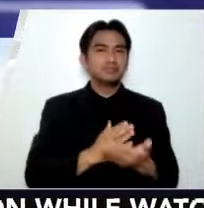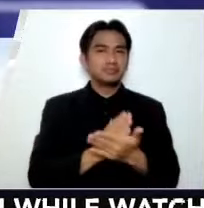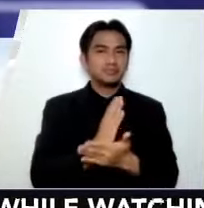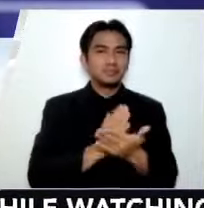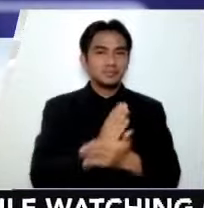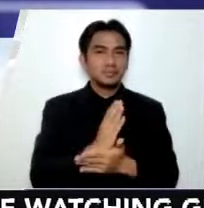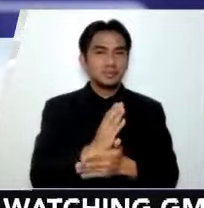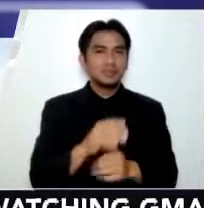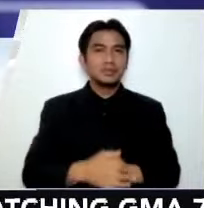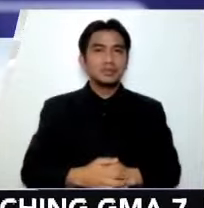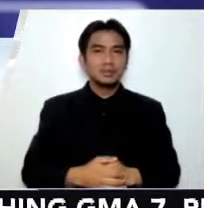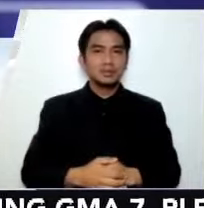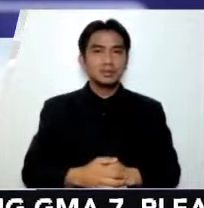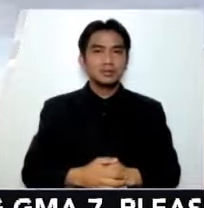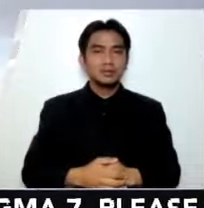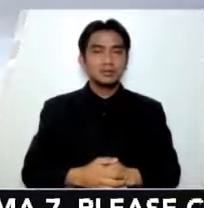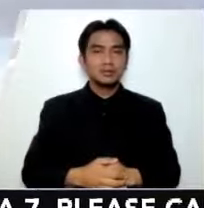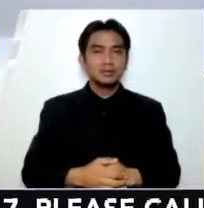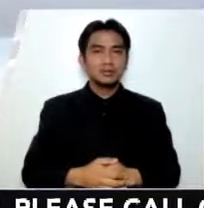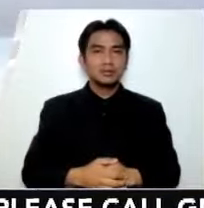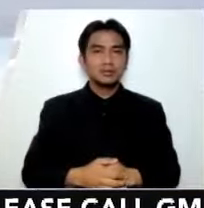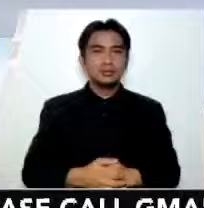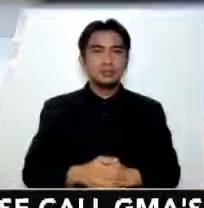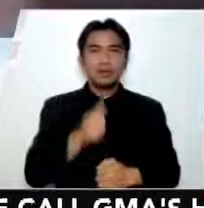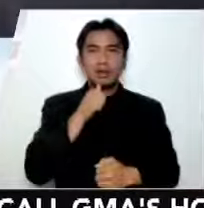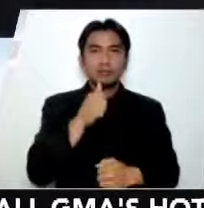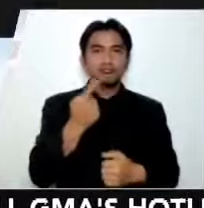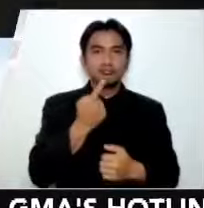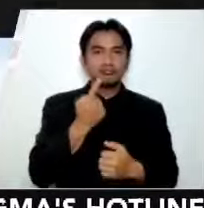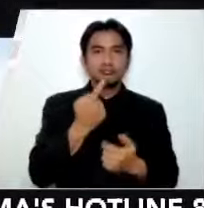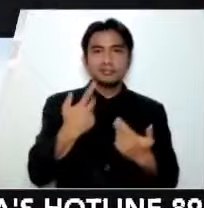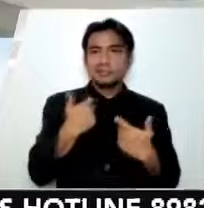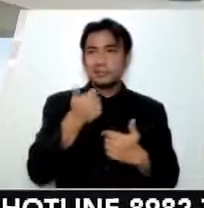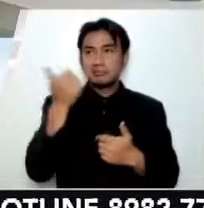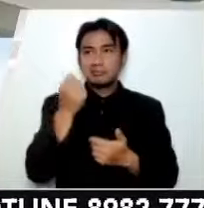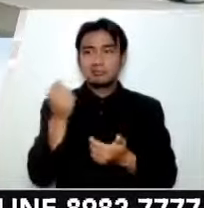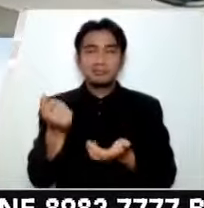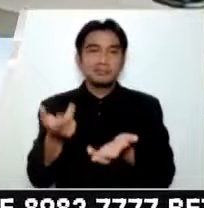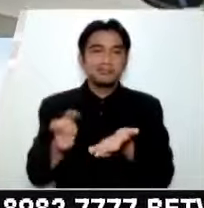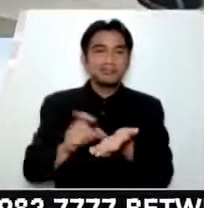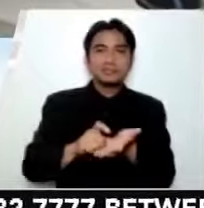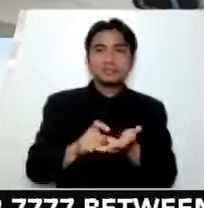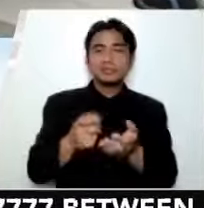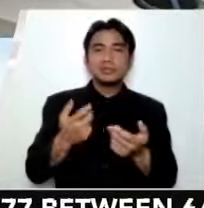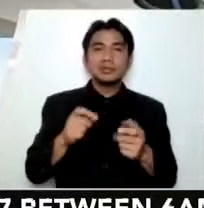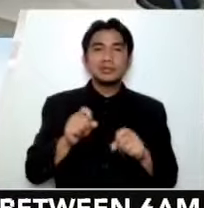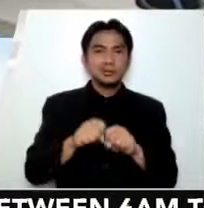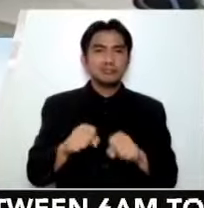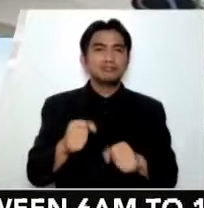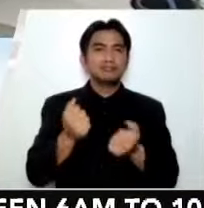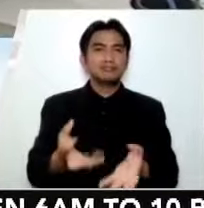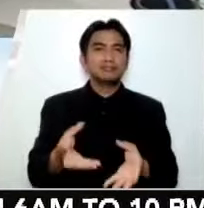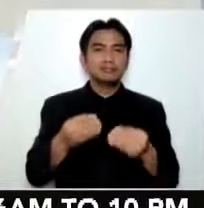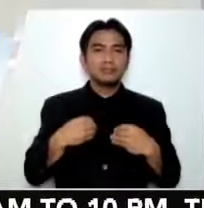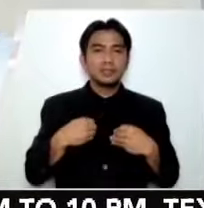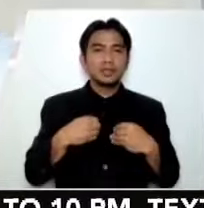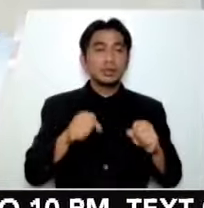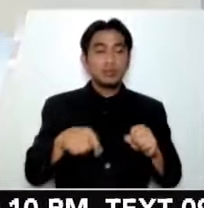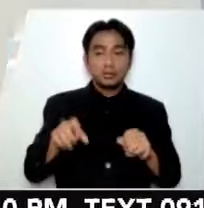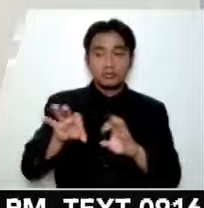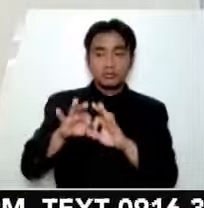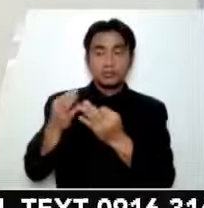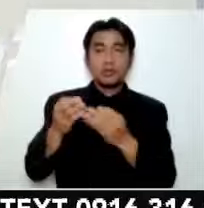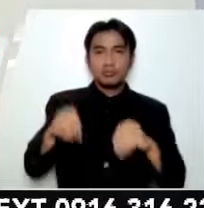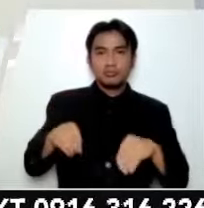saan-saan lang kung ano-anong investment maaari ring makuha ng kaanak o naulila ng sss member ang buong retirement savings ayon sa